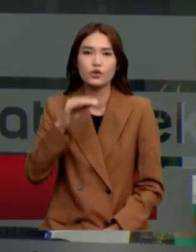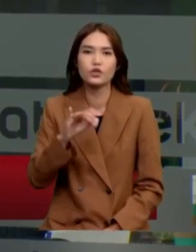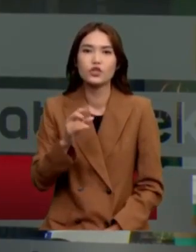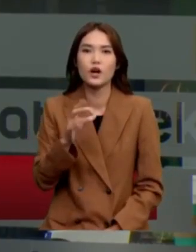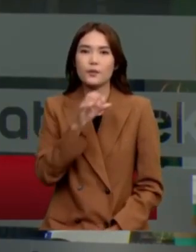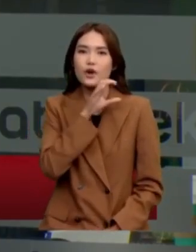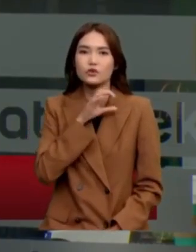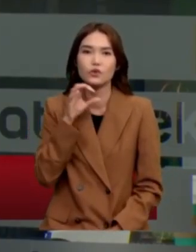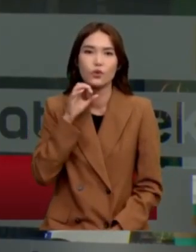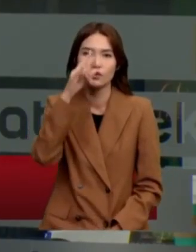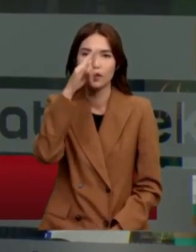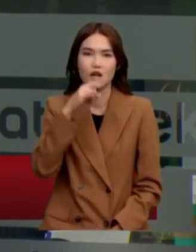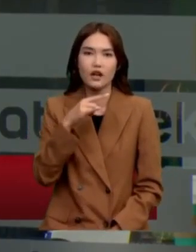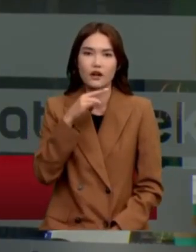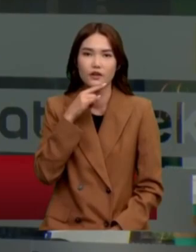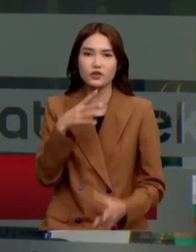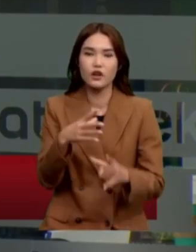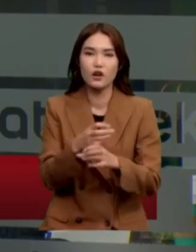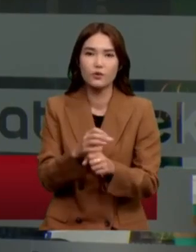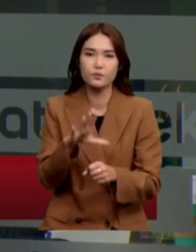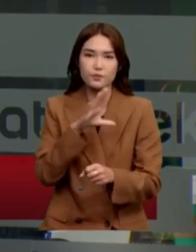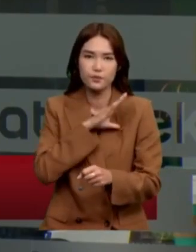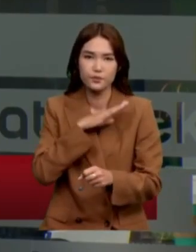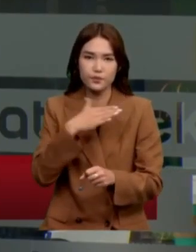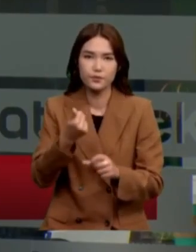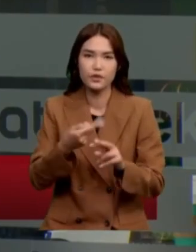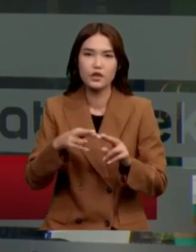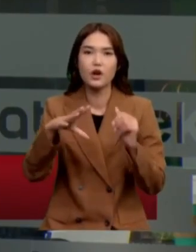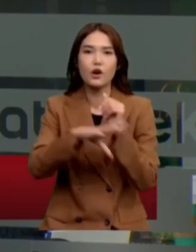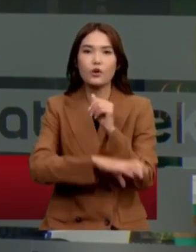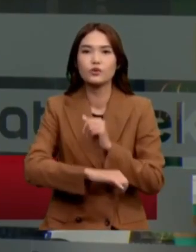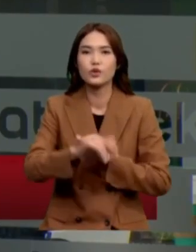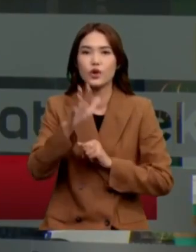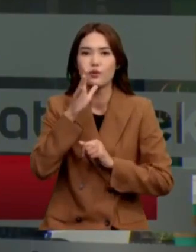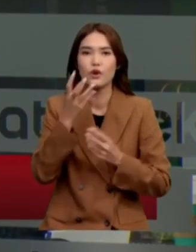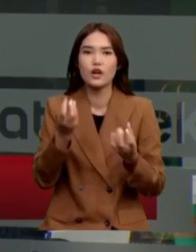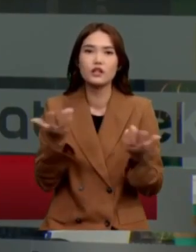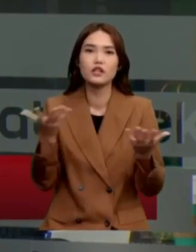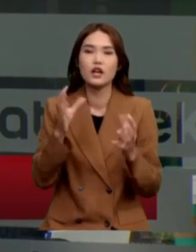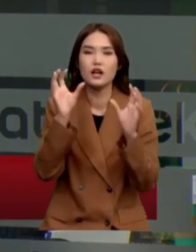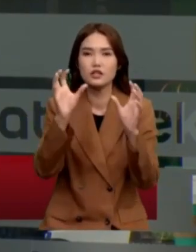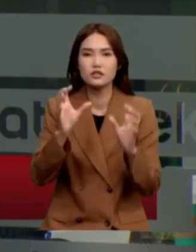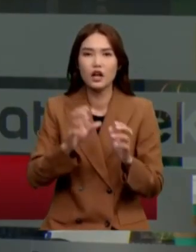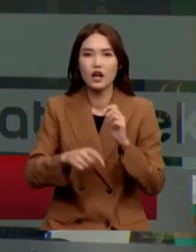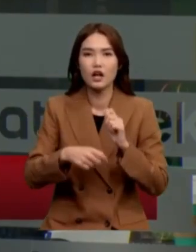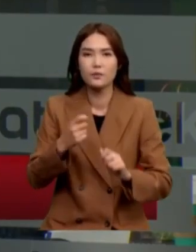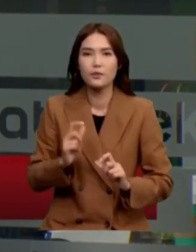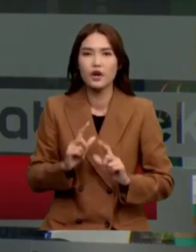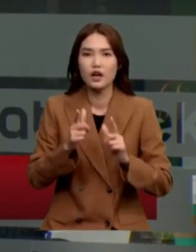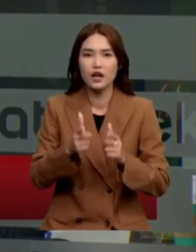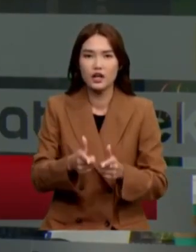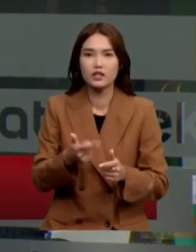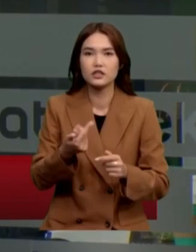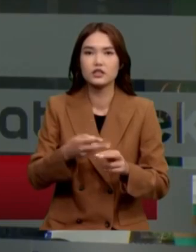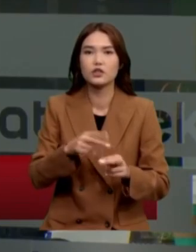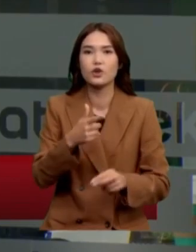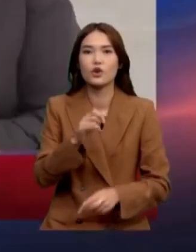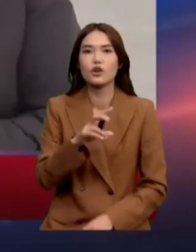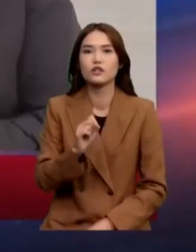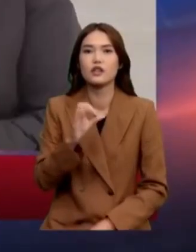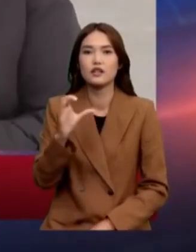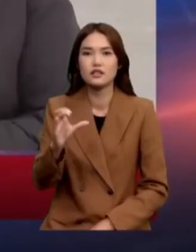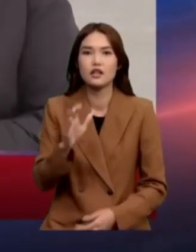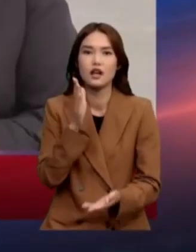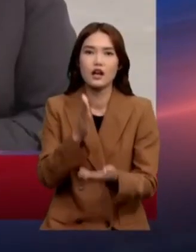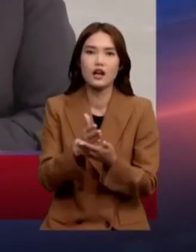солтүстік Қазақстан облыстарында ұсталған. Шекарада соңғы уақытта тағы қандай заң бұзушылықтар тіркелді? Оны әріптесім Гүлназ Сайлауқызы